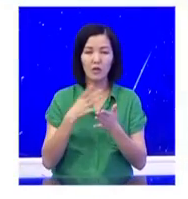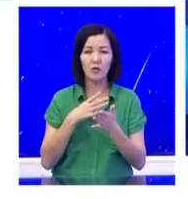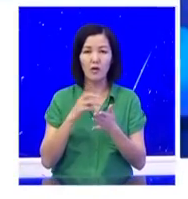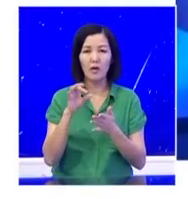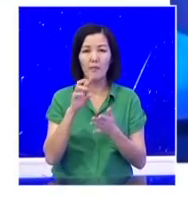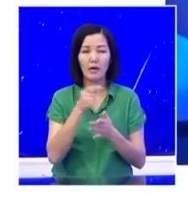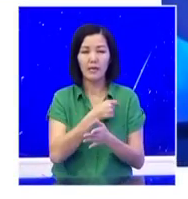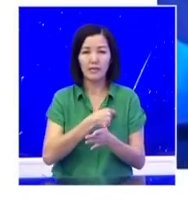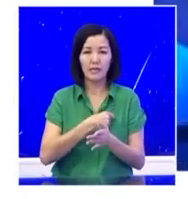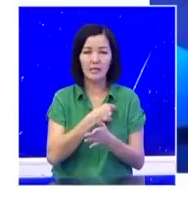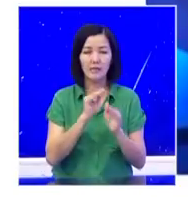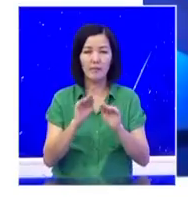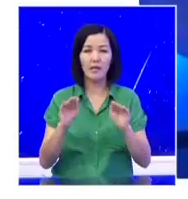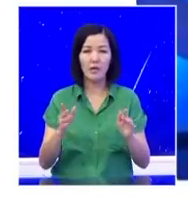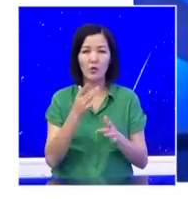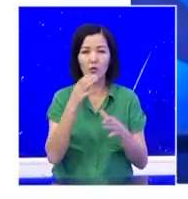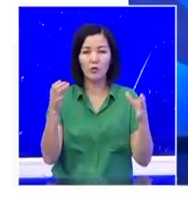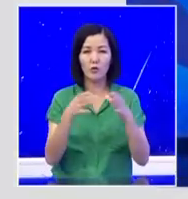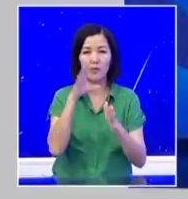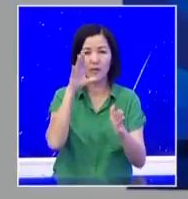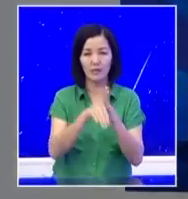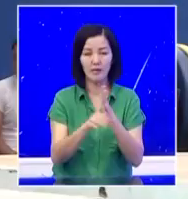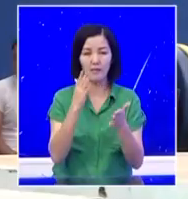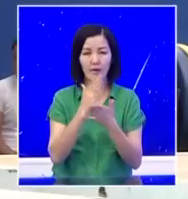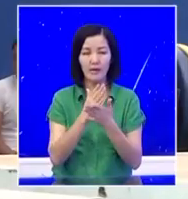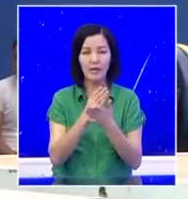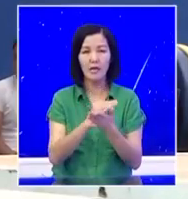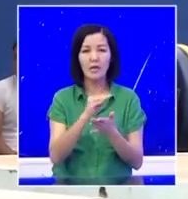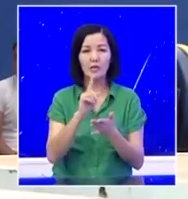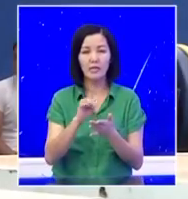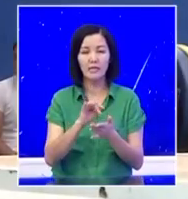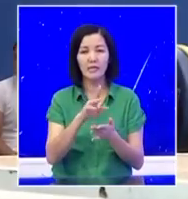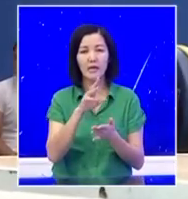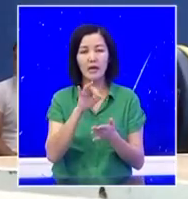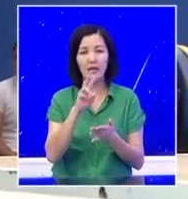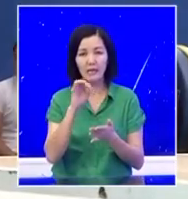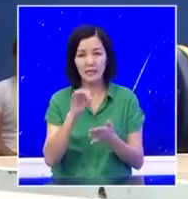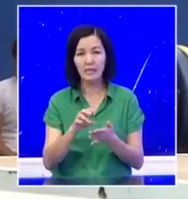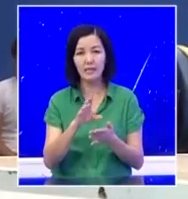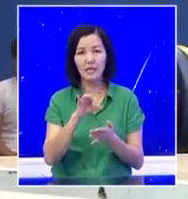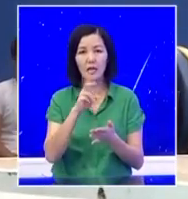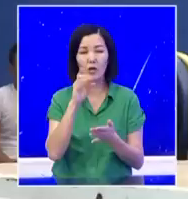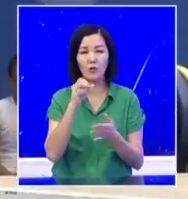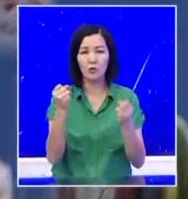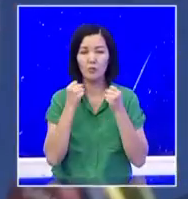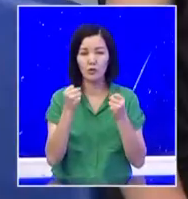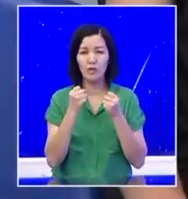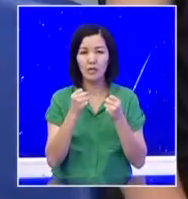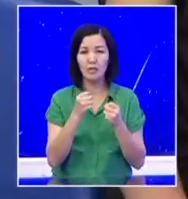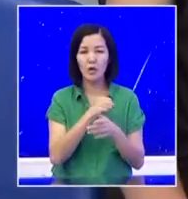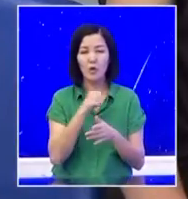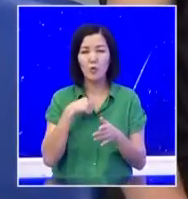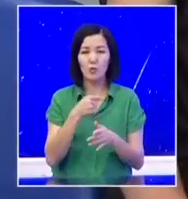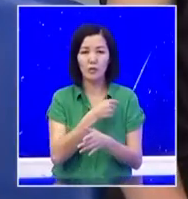Бақыт Бешімбекұлының шәкірттері ұлттық құраманың сапында да бар. Жазира Жапарқұл, Александр Зайчиков және Игорь Сон сияқты спортшыларды Бақыт